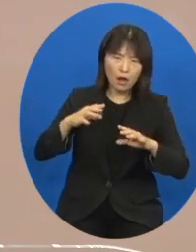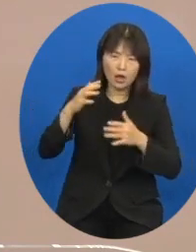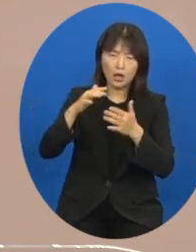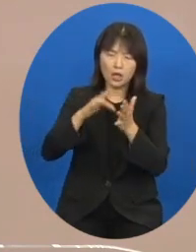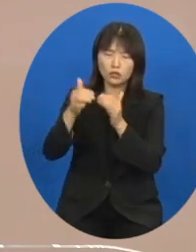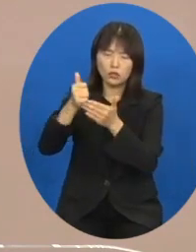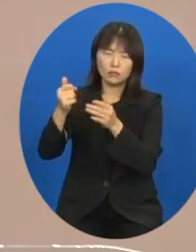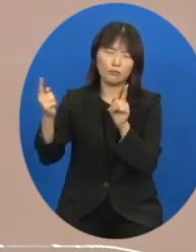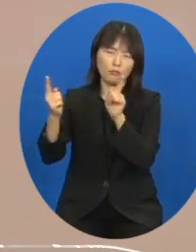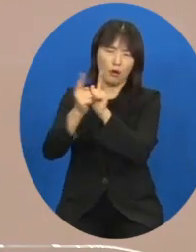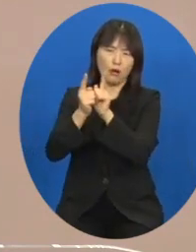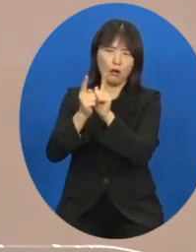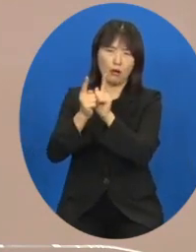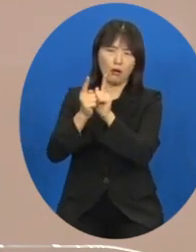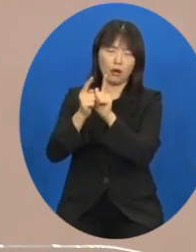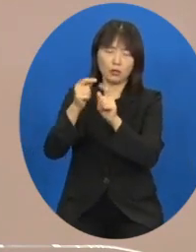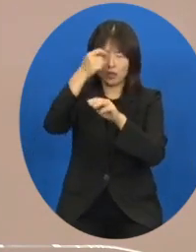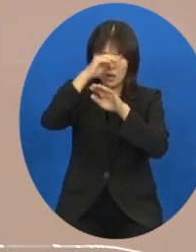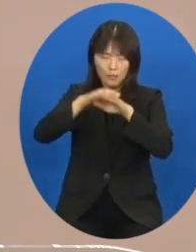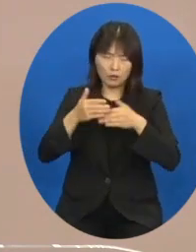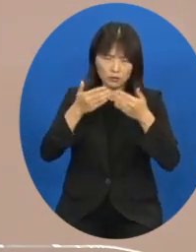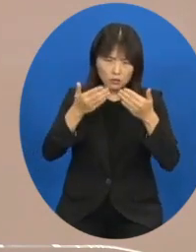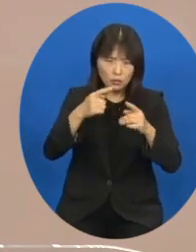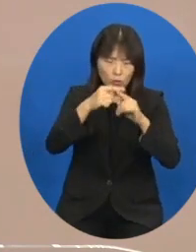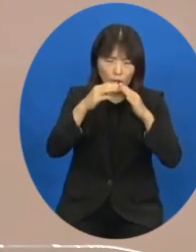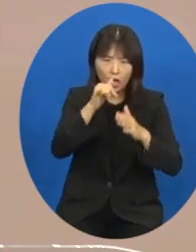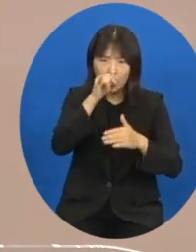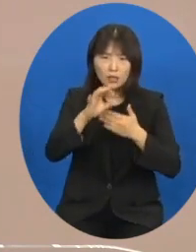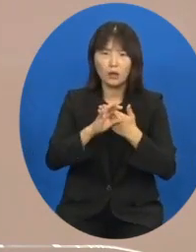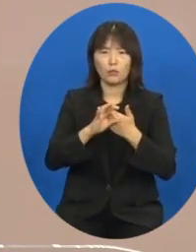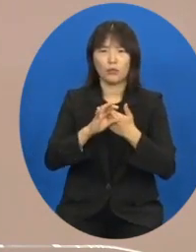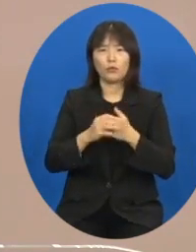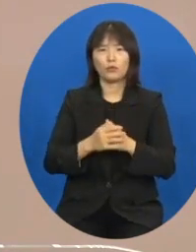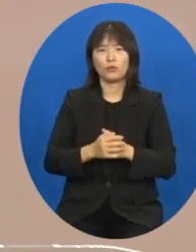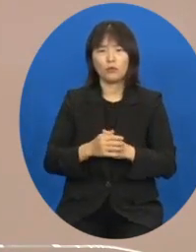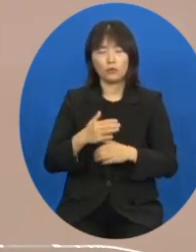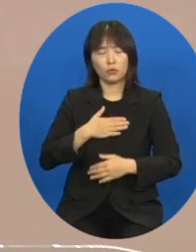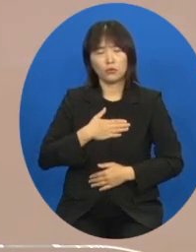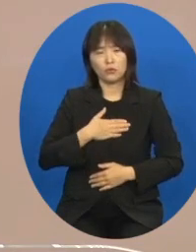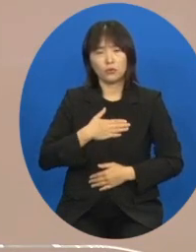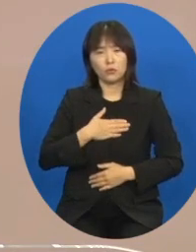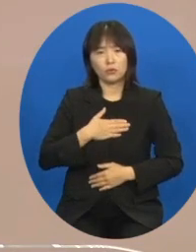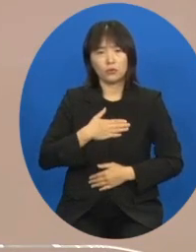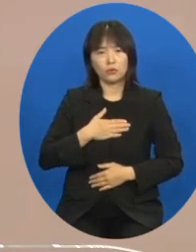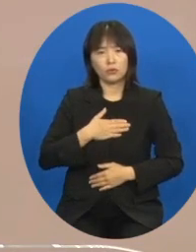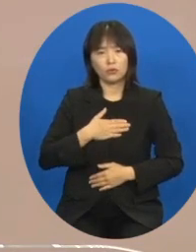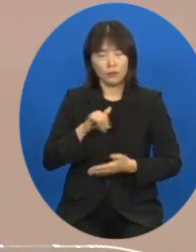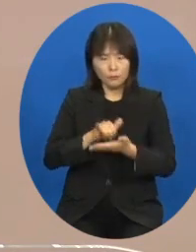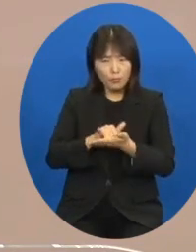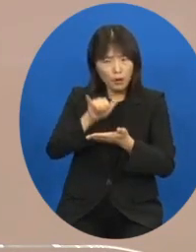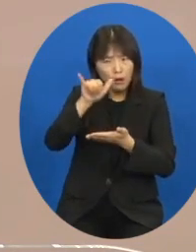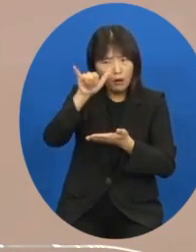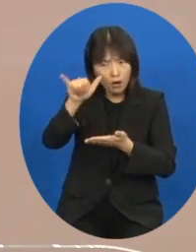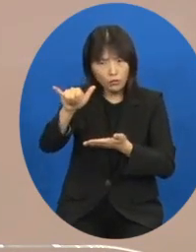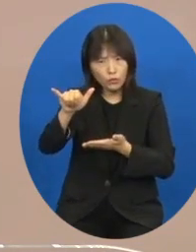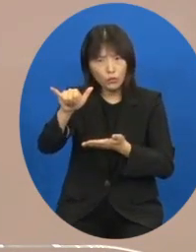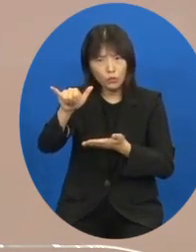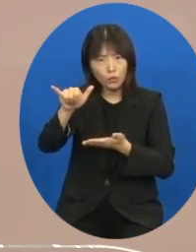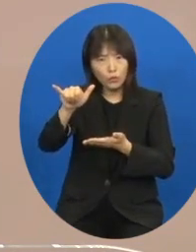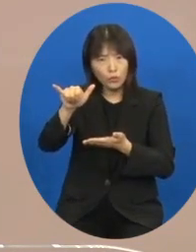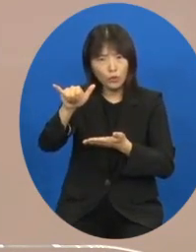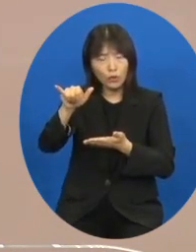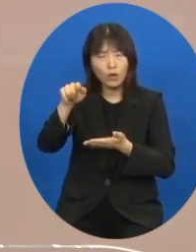만나지는구나. 그런 예배를 드릴 수 있는 교회가 있다면 저는 비행기를 타고 가서라도